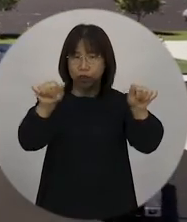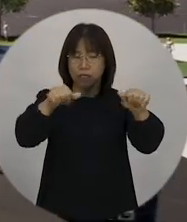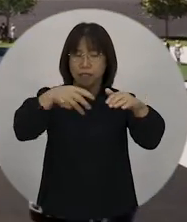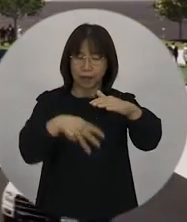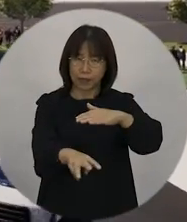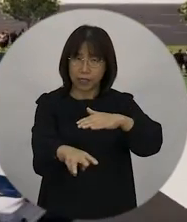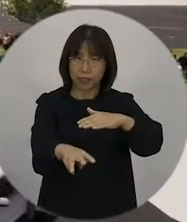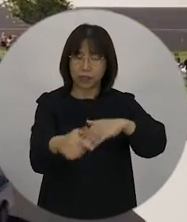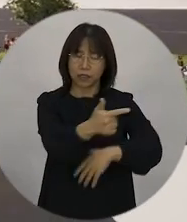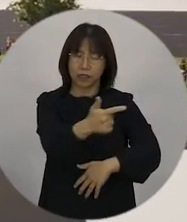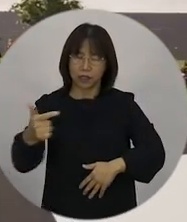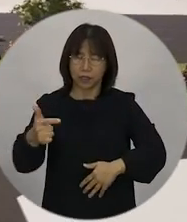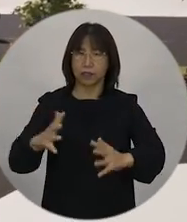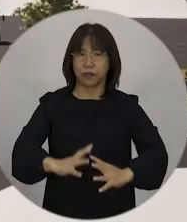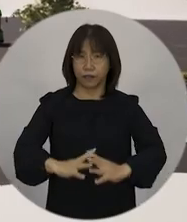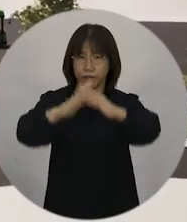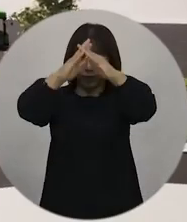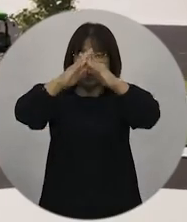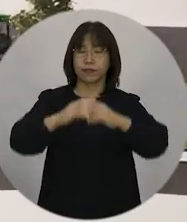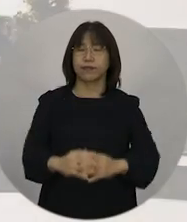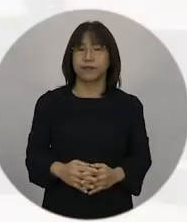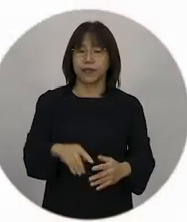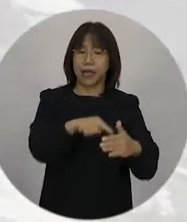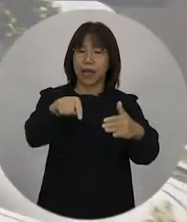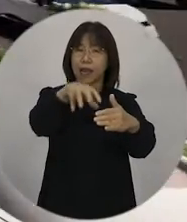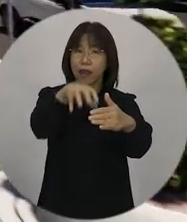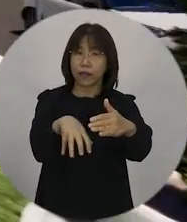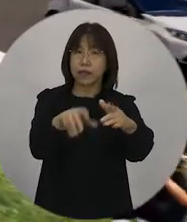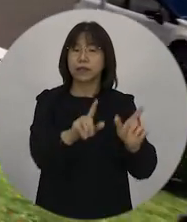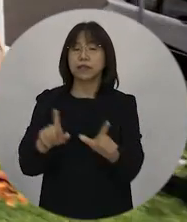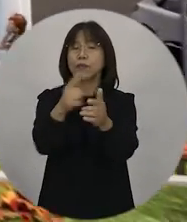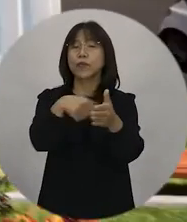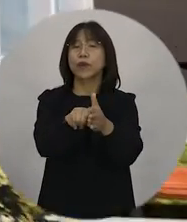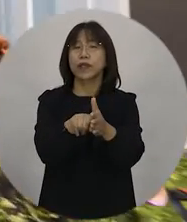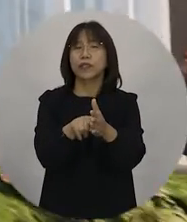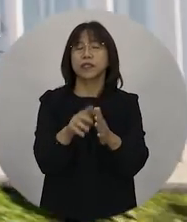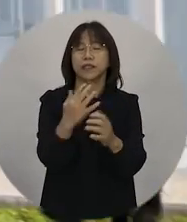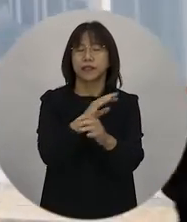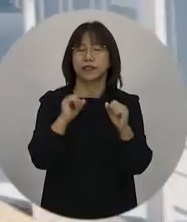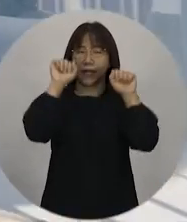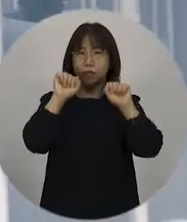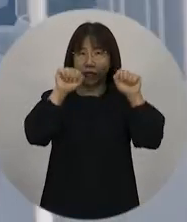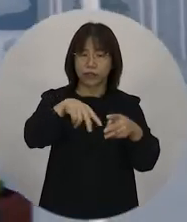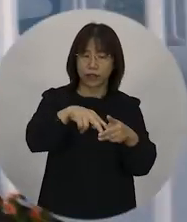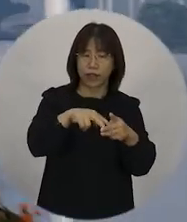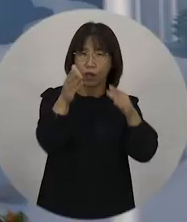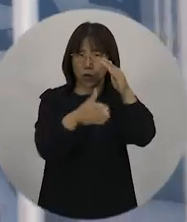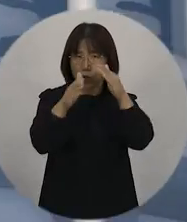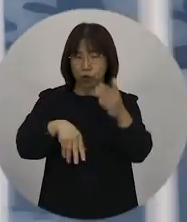지상 5층 지하 3층의 상당한 규모를 자랑합니다 센터 내에는 주민들을 위한 국민 체육